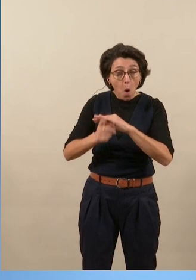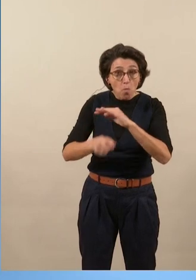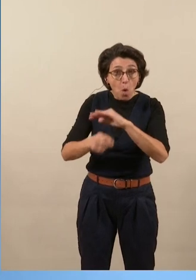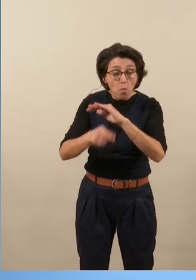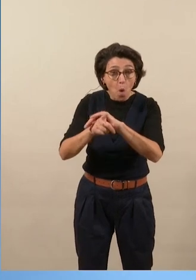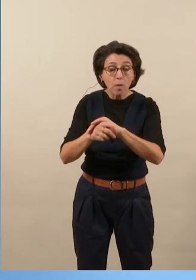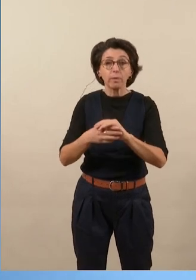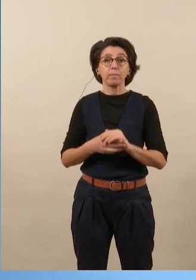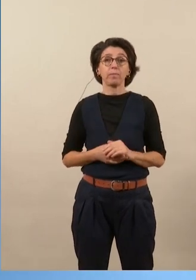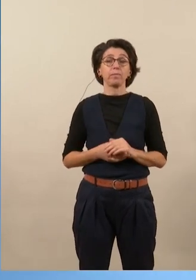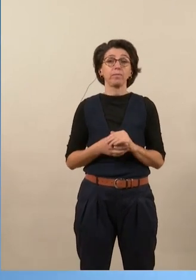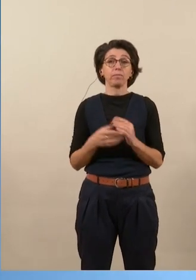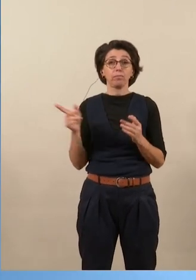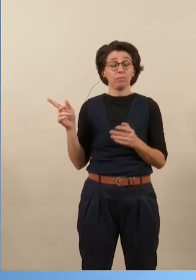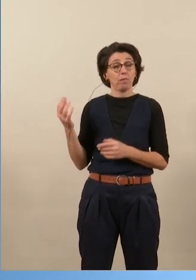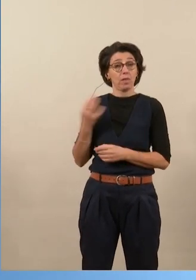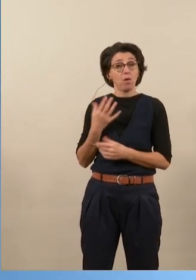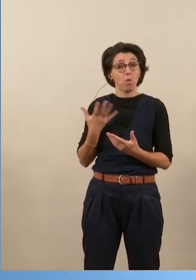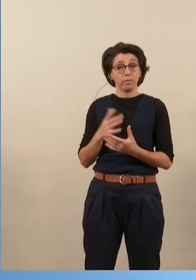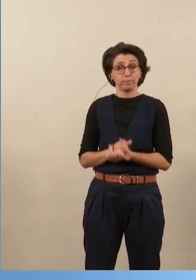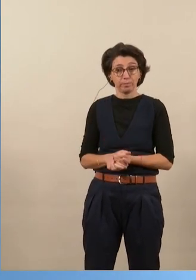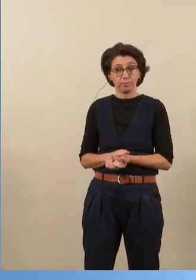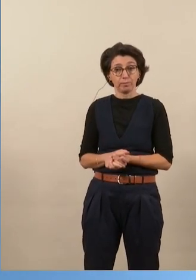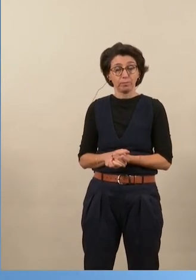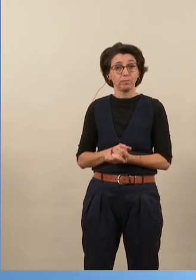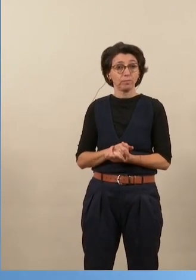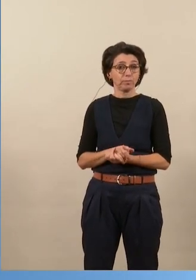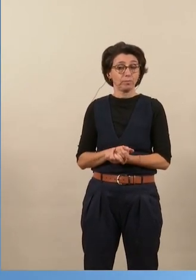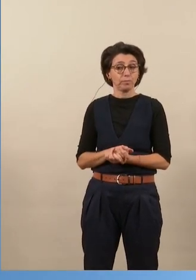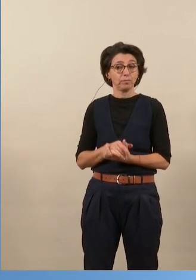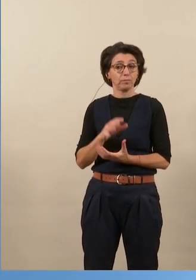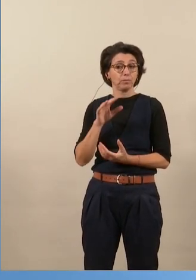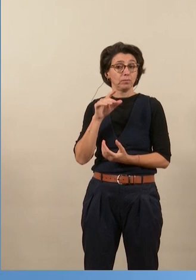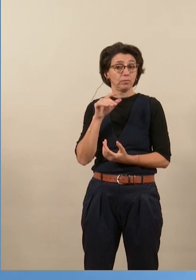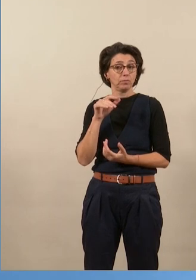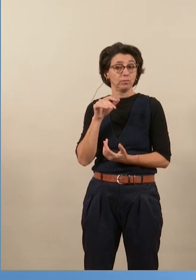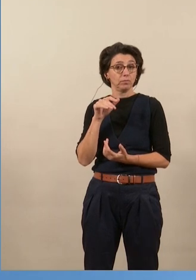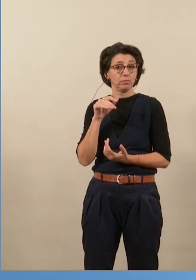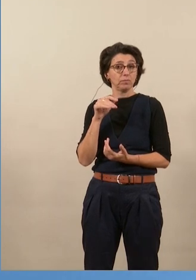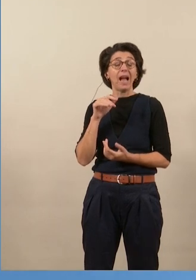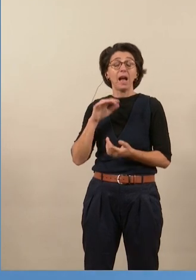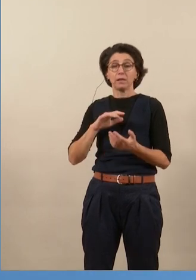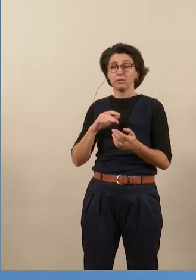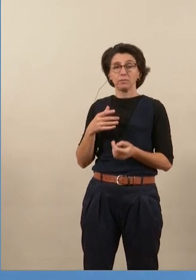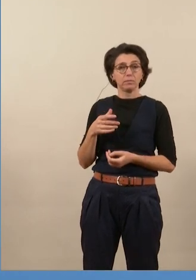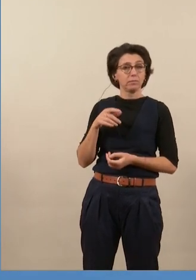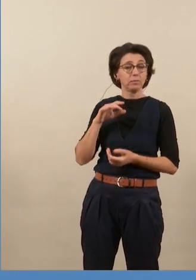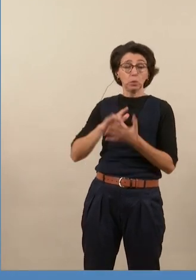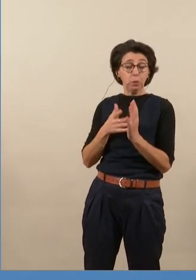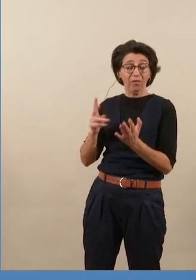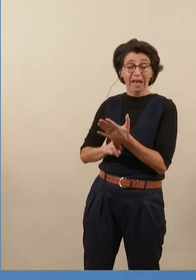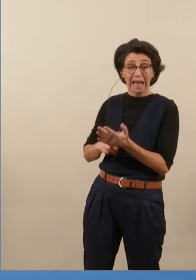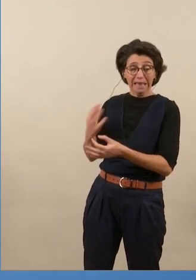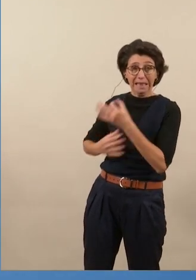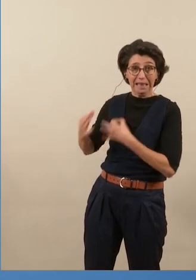Sabri en fait il disait tout vrai et après il y a eu Enzo le sour votre deuxième cerveau qui